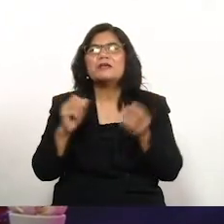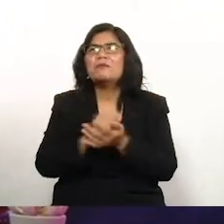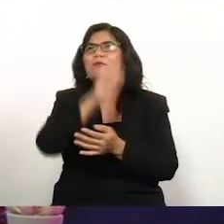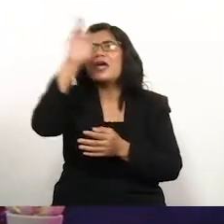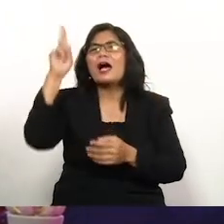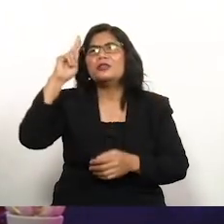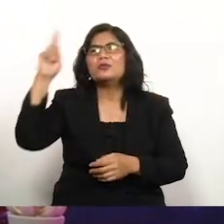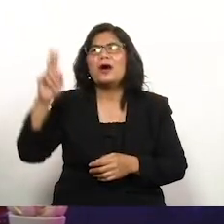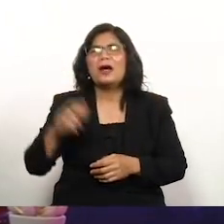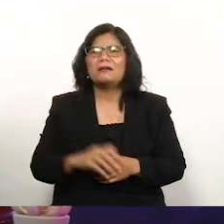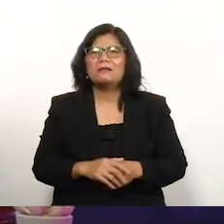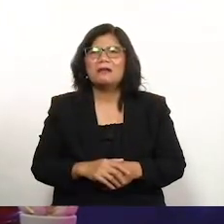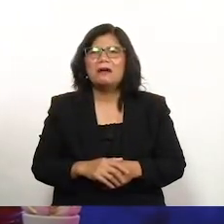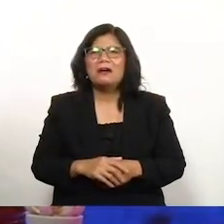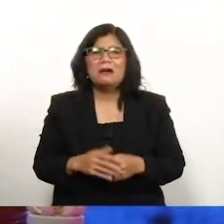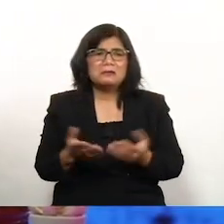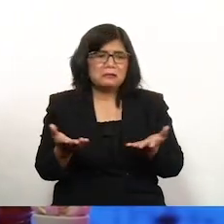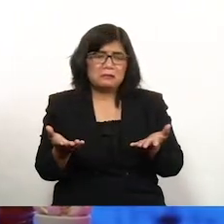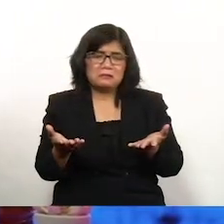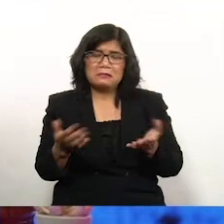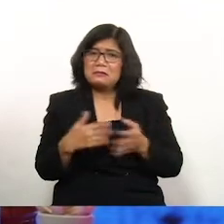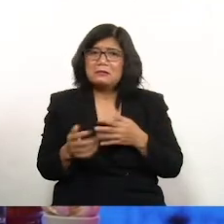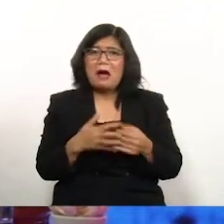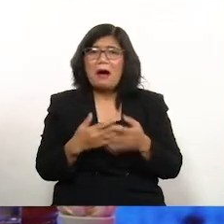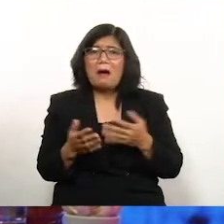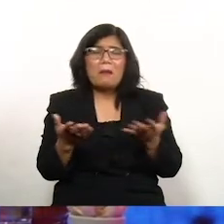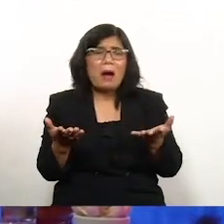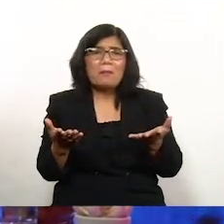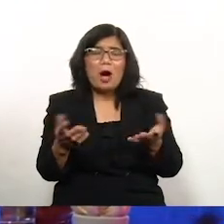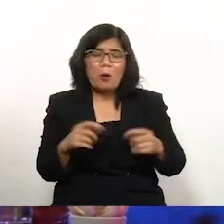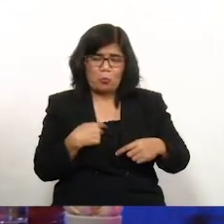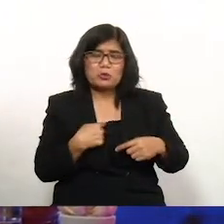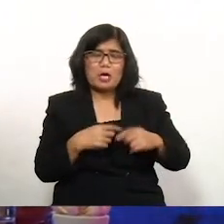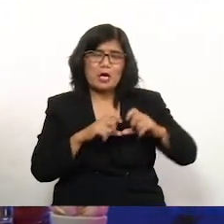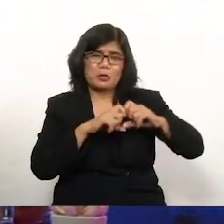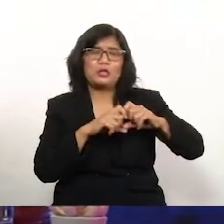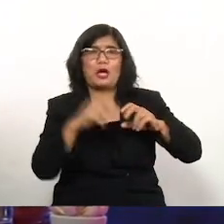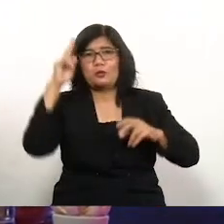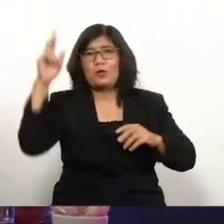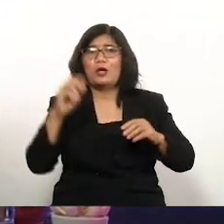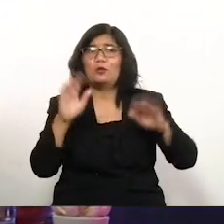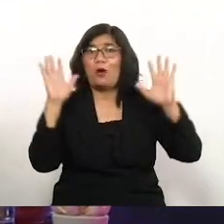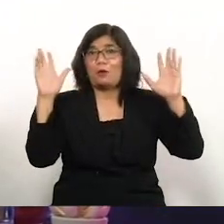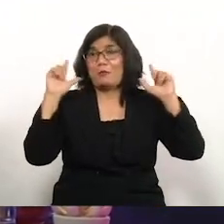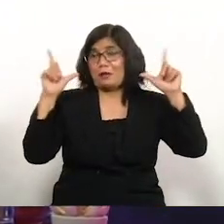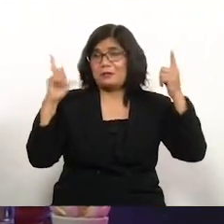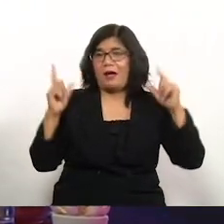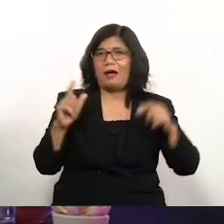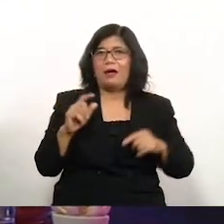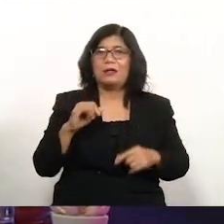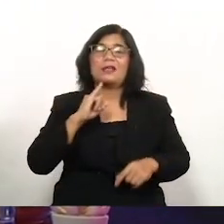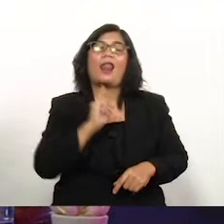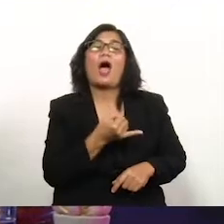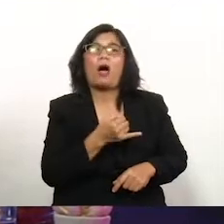sampai enggak bisa bayar kontrakan kita nggak punya apa-apa lam hidup wah ini namanya cinta Tuhan luar biasa syuting kasih Lem Tuhan